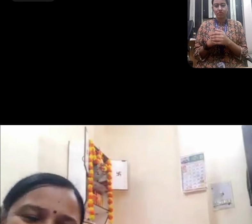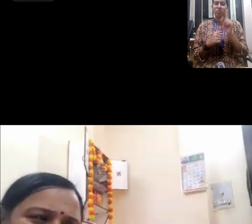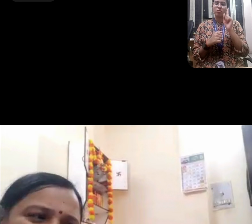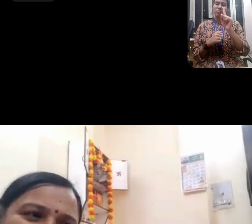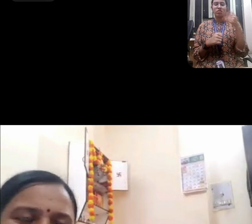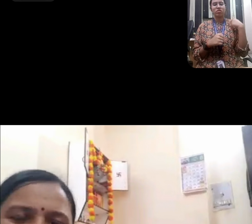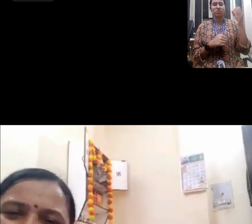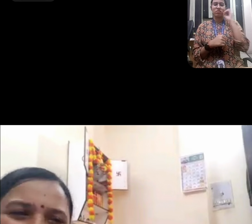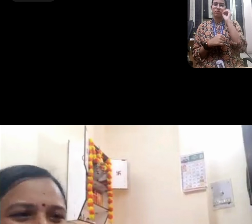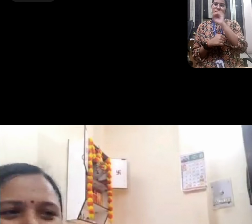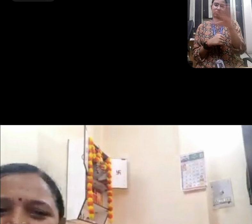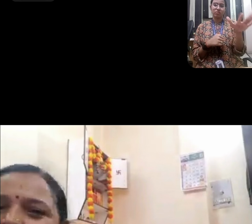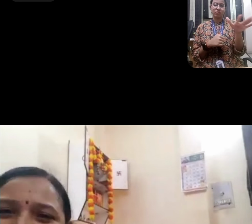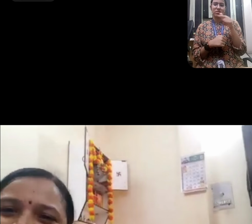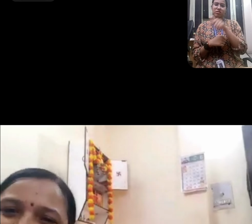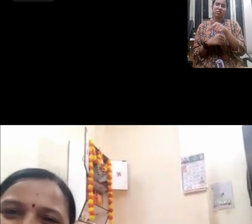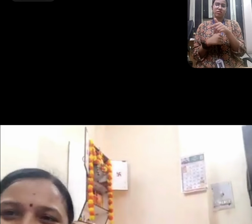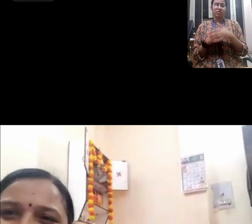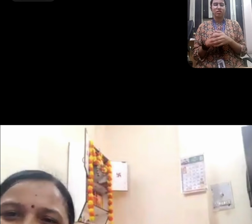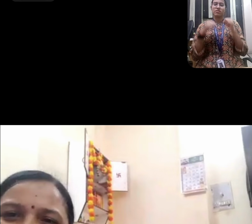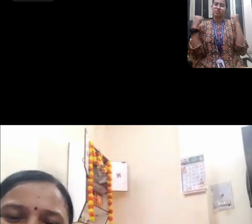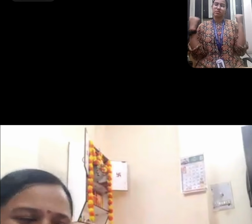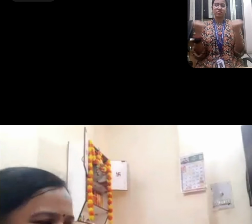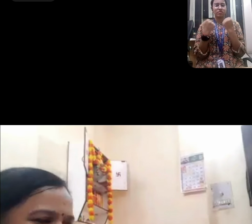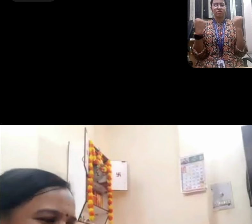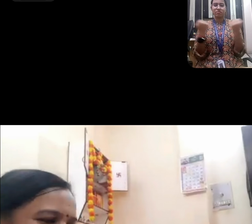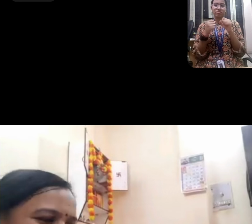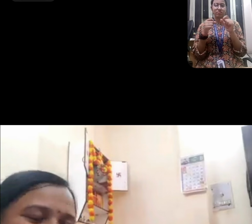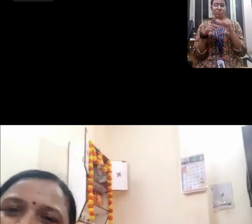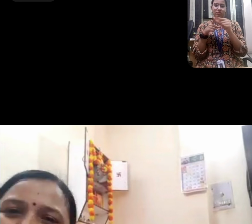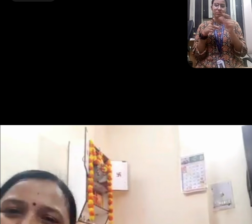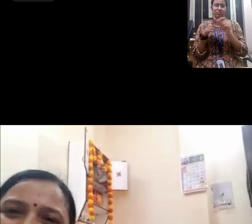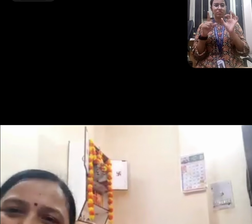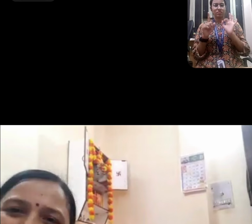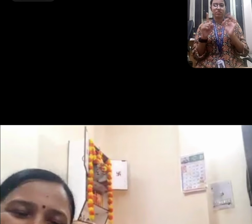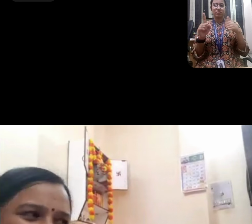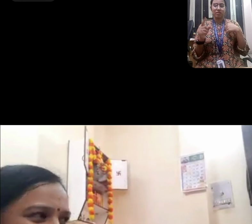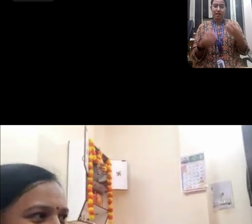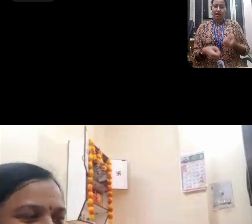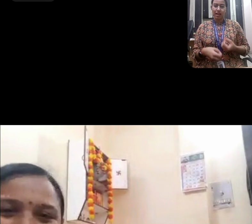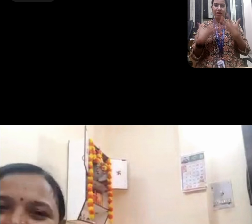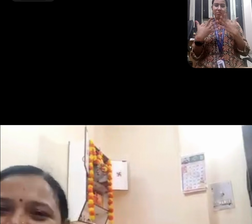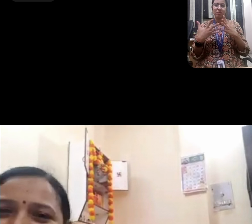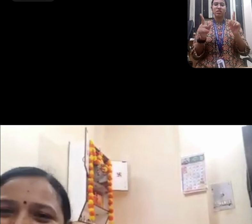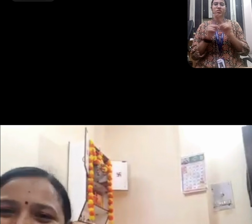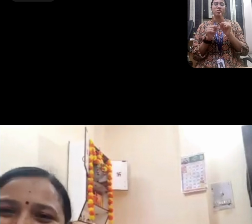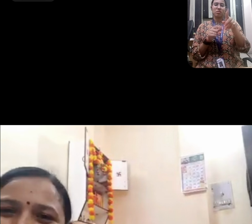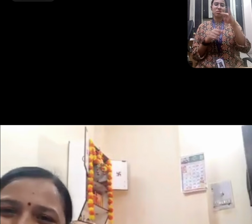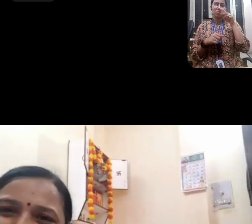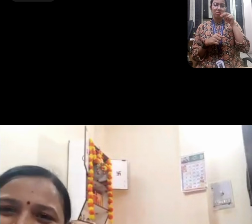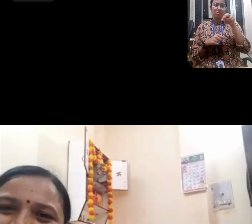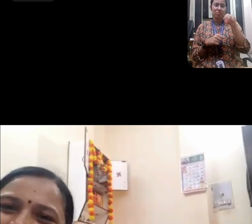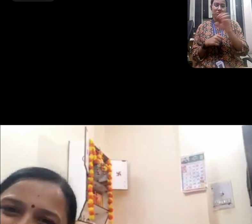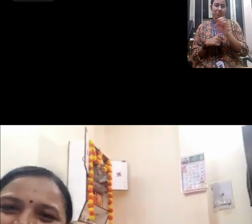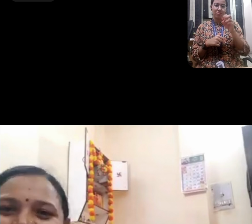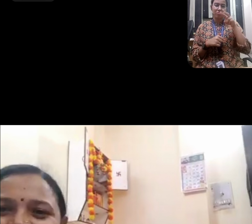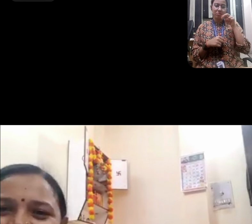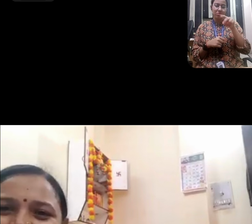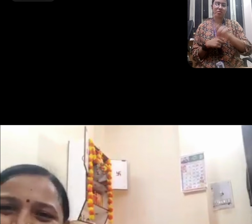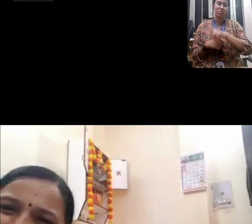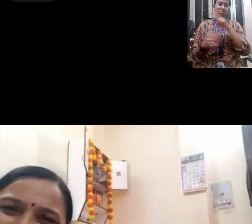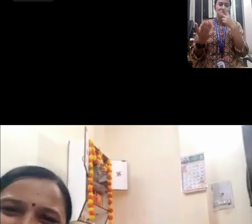मैसेज कहना चाहती हूँ कि सर इन बच्चों के पीछे मेहनत है, पर मुझे आज इतनी खुशी होती कि जो बच्ची मेरी दो कदम नहीं चल पाती थी, थोड़ा सा चलती थी